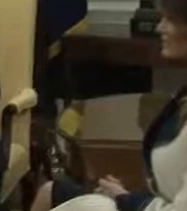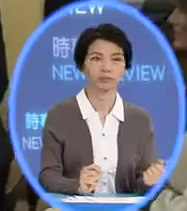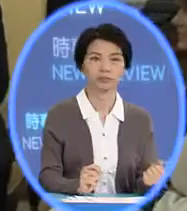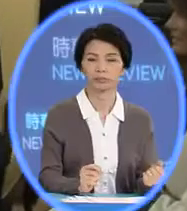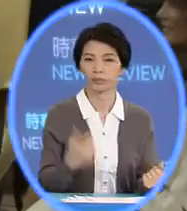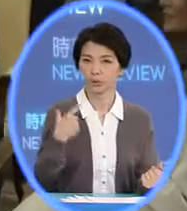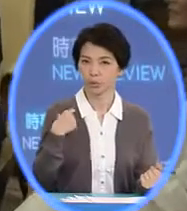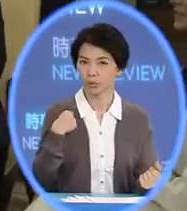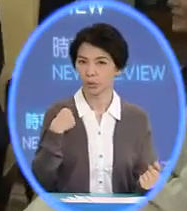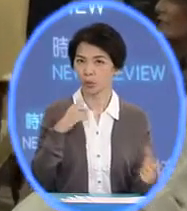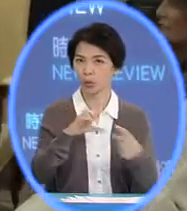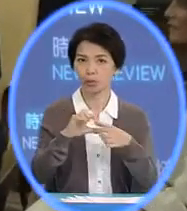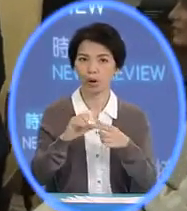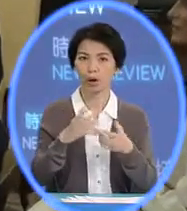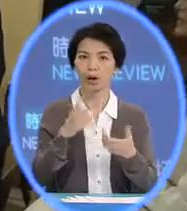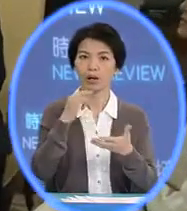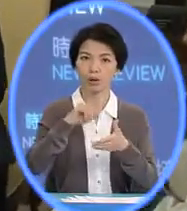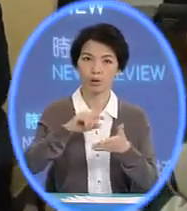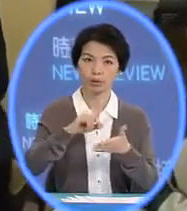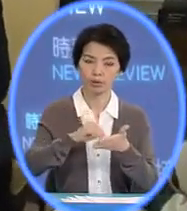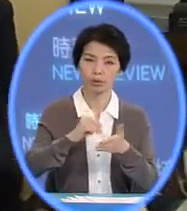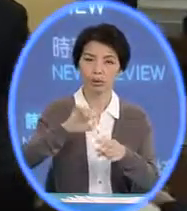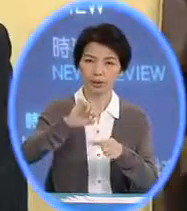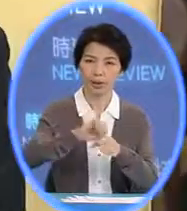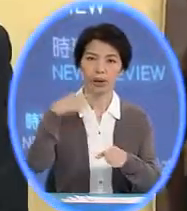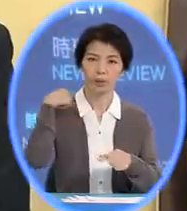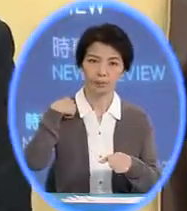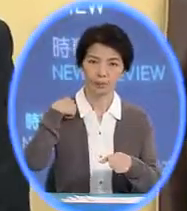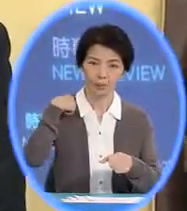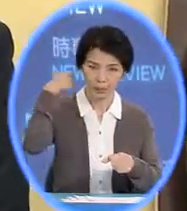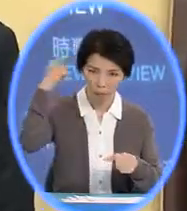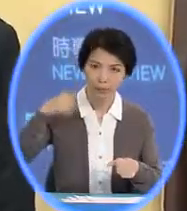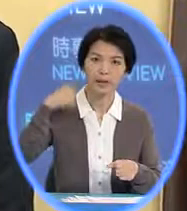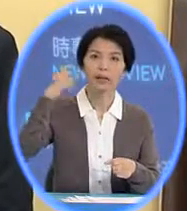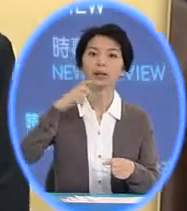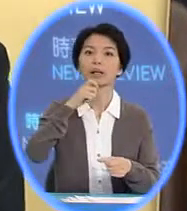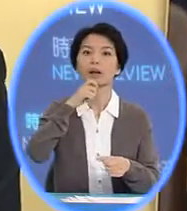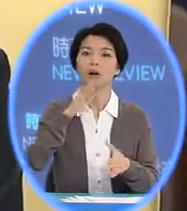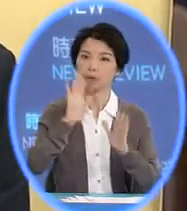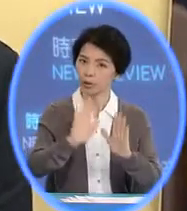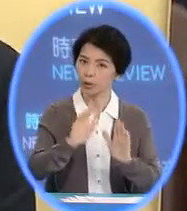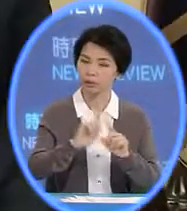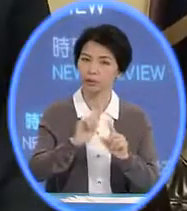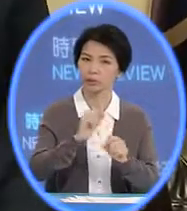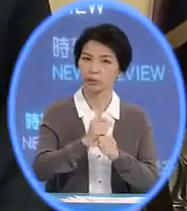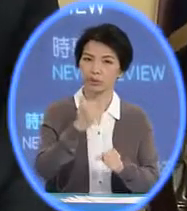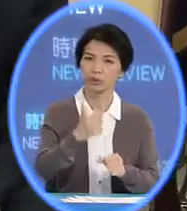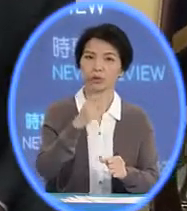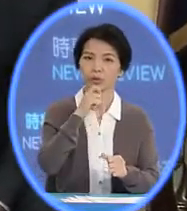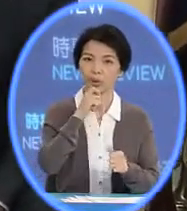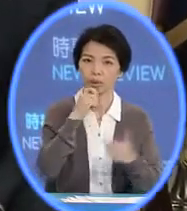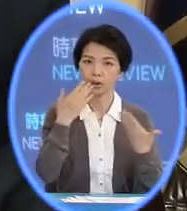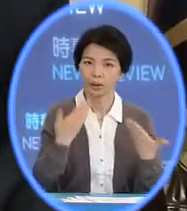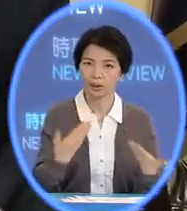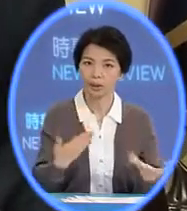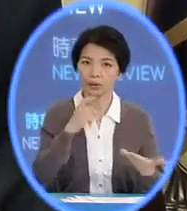和中國的關稅戰再度加碼，美國總統特朗普說相信這一次措施會起作用。 This impact